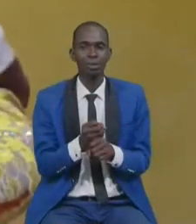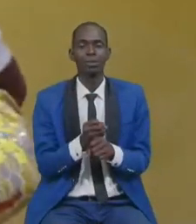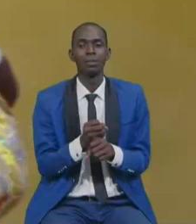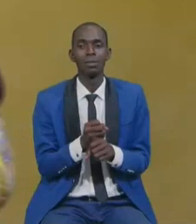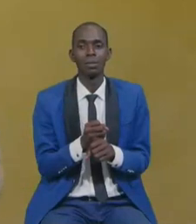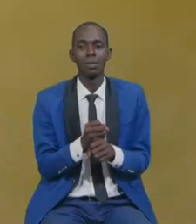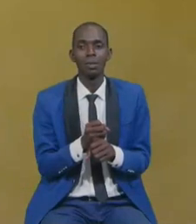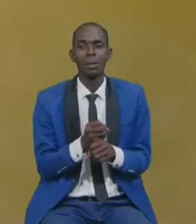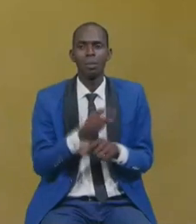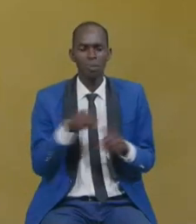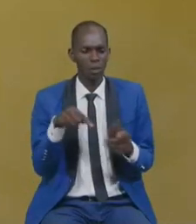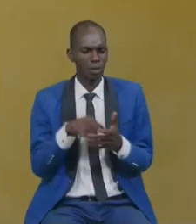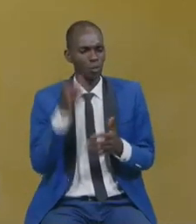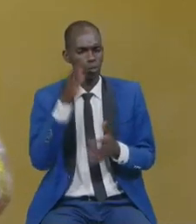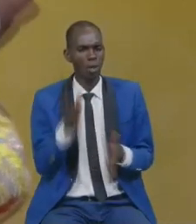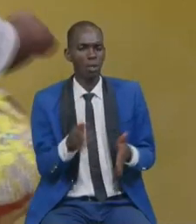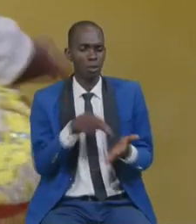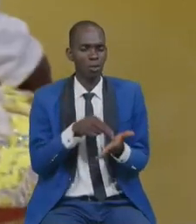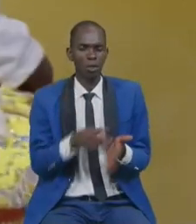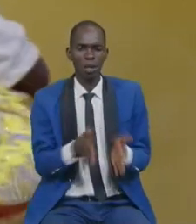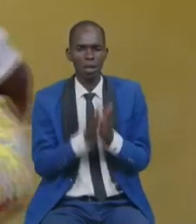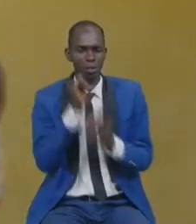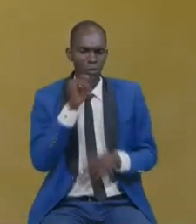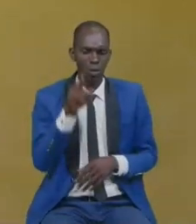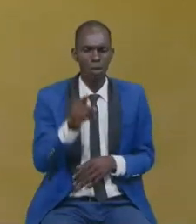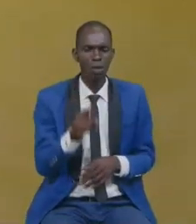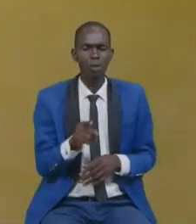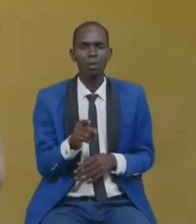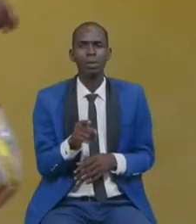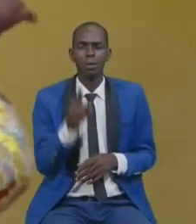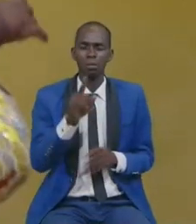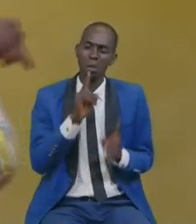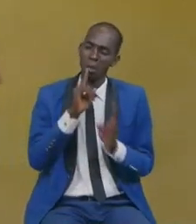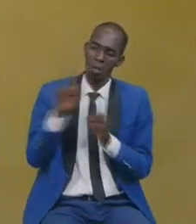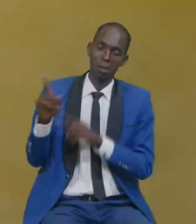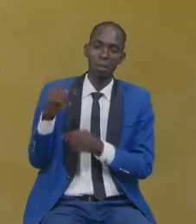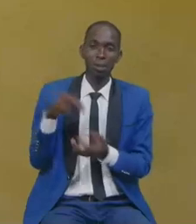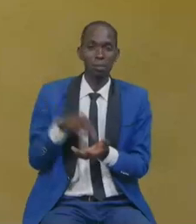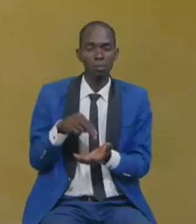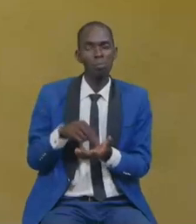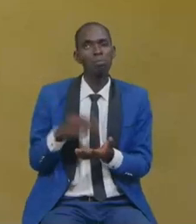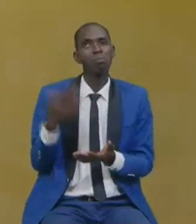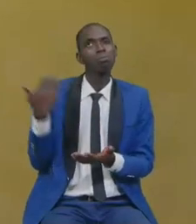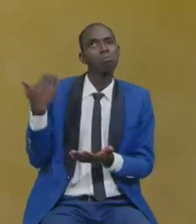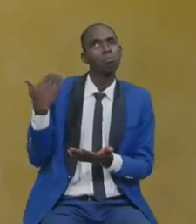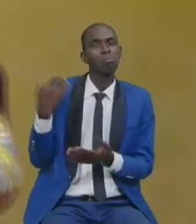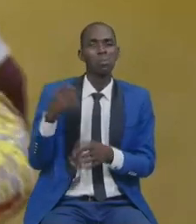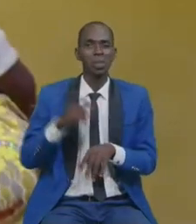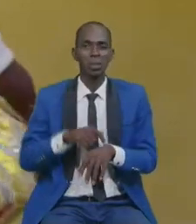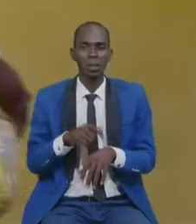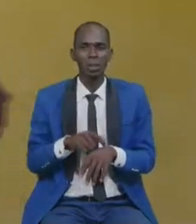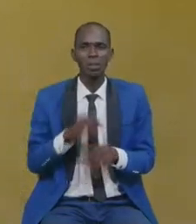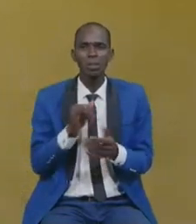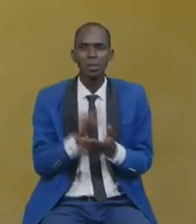La femme m'a posé cette question. Je lui ai dit « telle date ?» Elle m'a dit « Est-ce que je